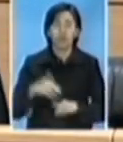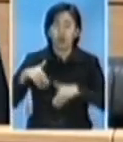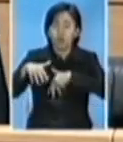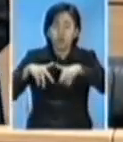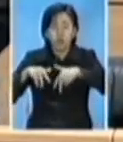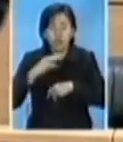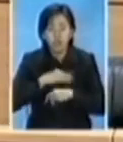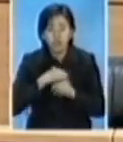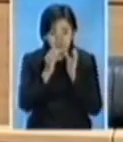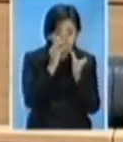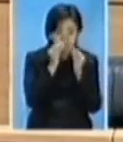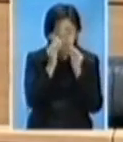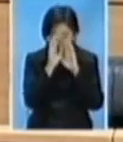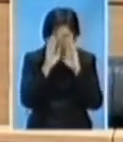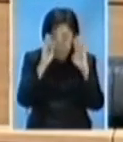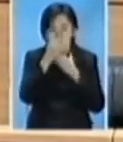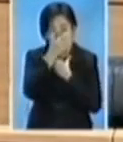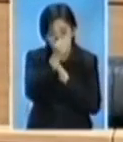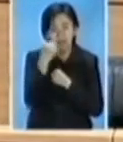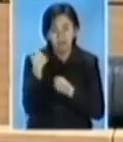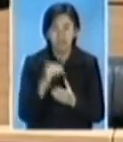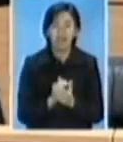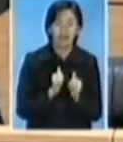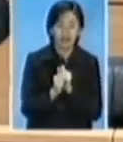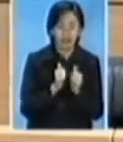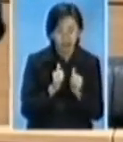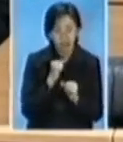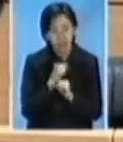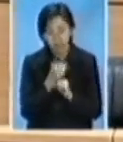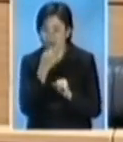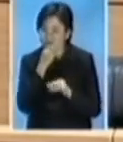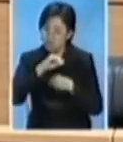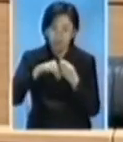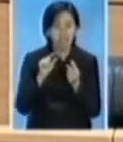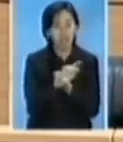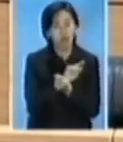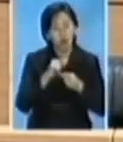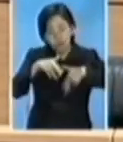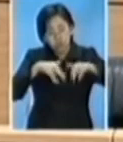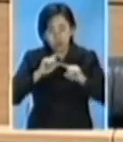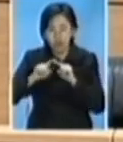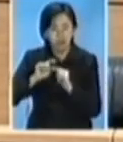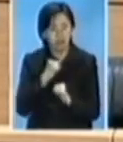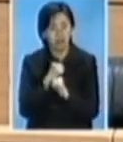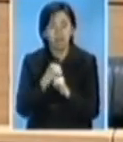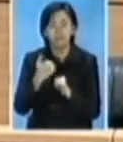ชนจะเกิดความตื่นตัวขึ้นทันทีครับมีการแข่งขันกันทำการทำงานกิจกรรมสังคมส่วนรวม